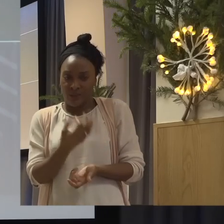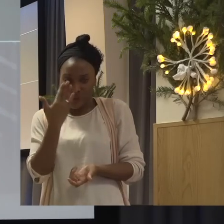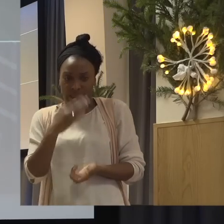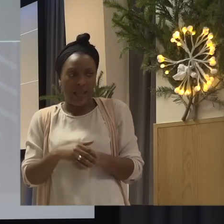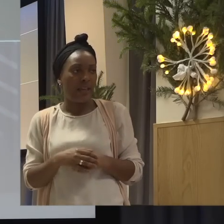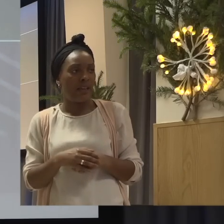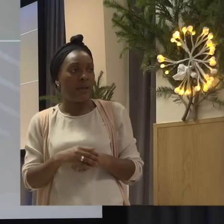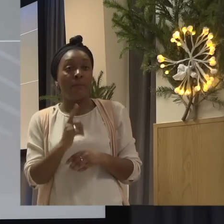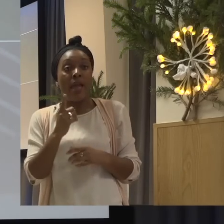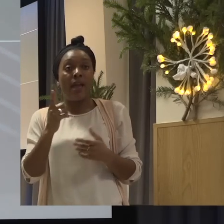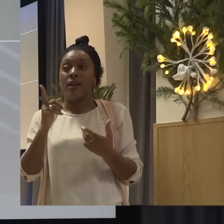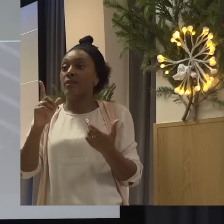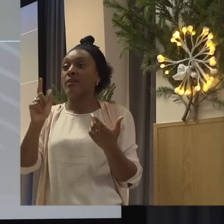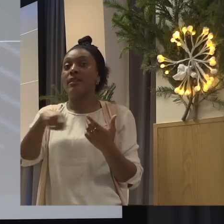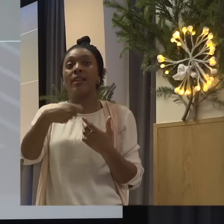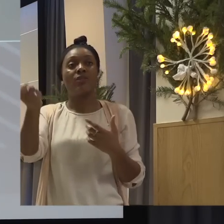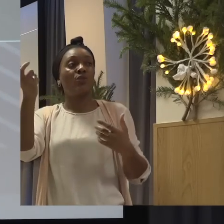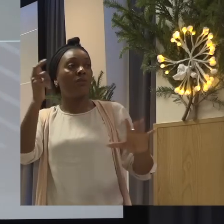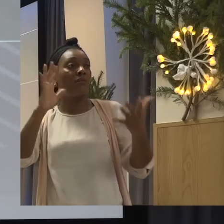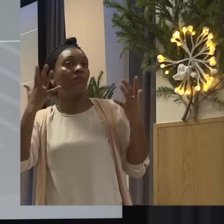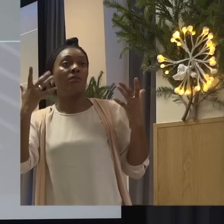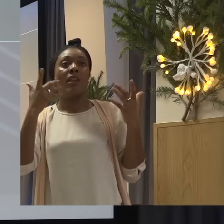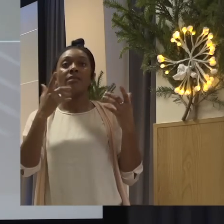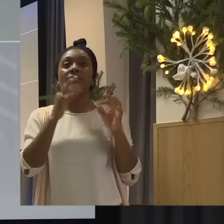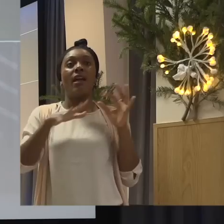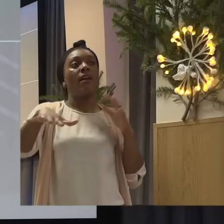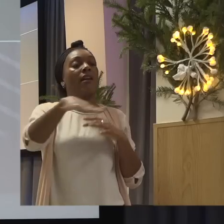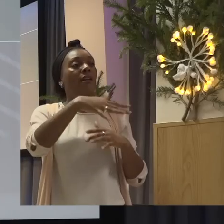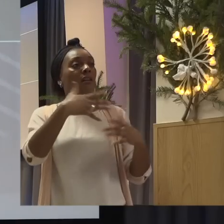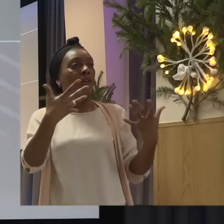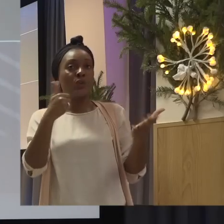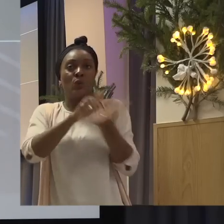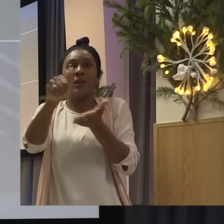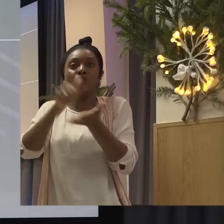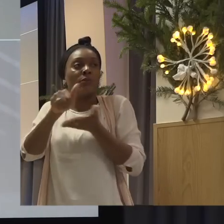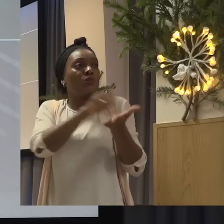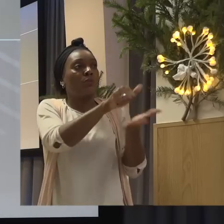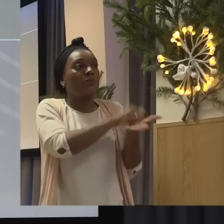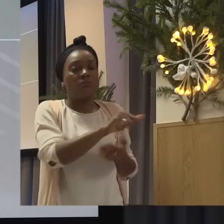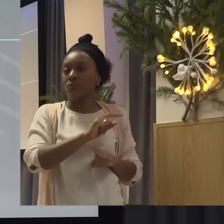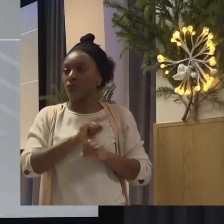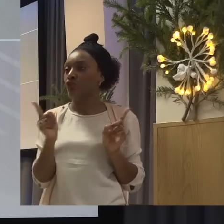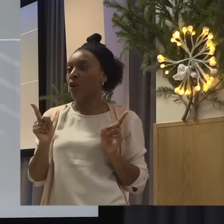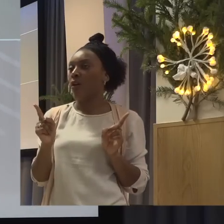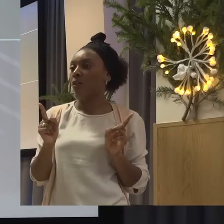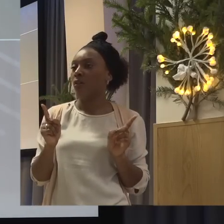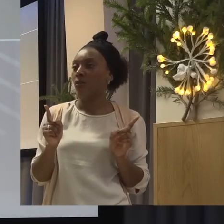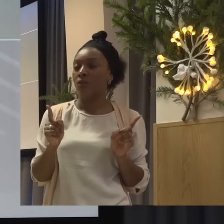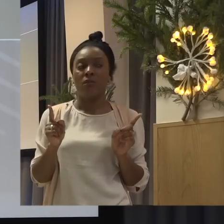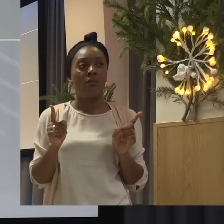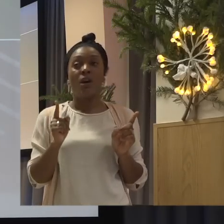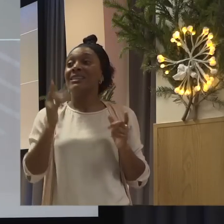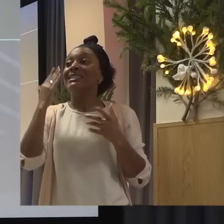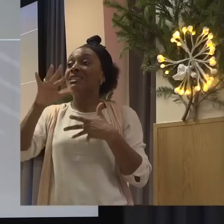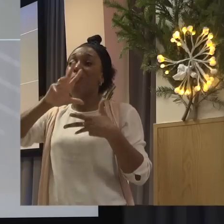pas été supprimés. Ils ont été simplement maîtrisés. Raison pour laquelle les ouragans nous rappellent que nous sommes dans un monde fragile.